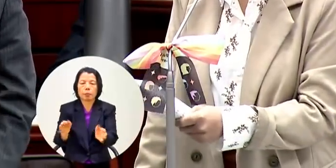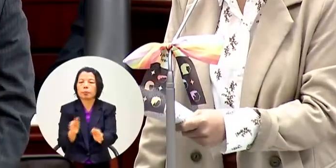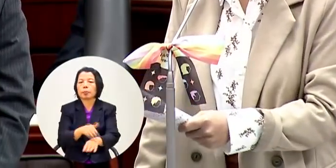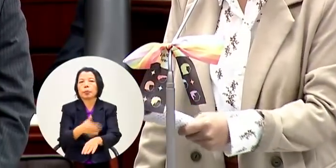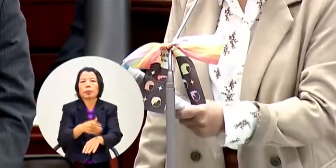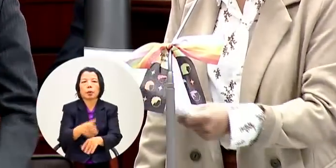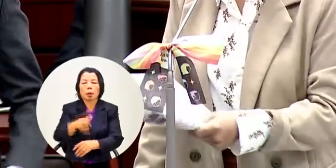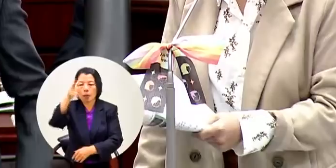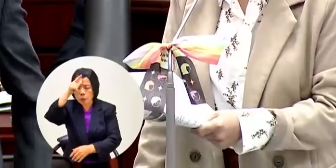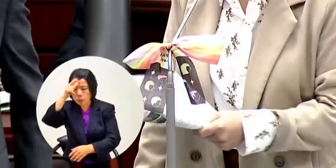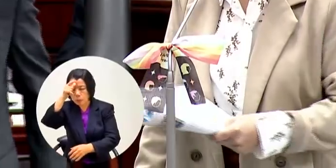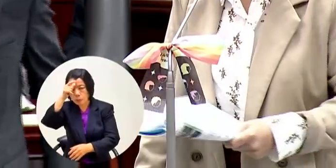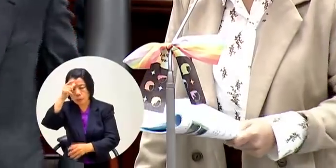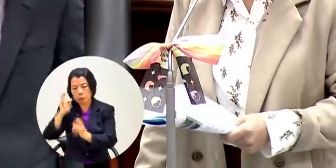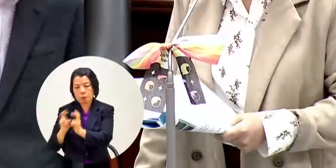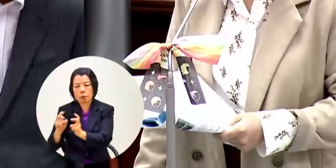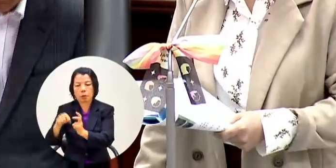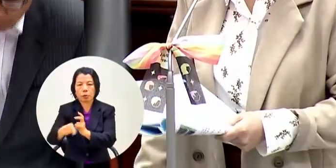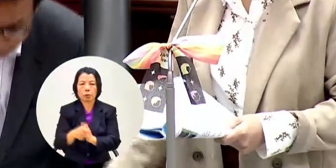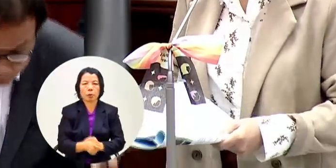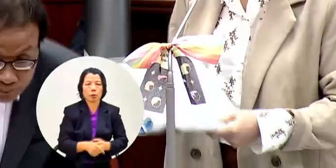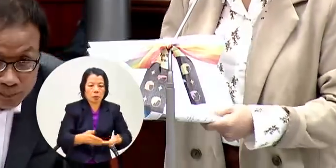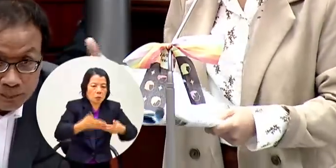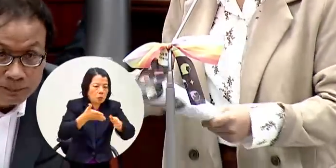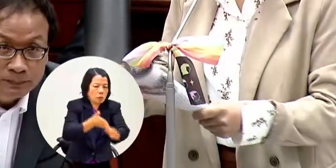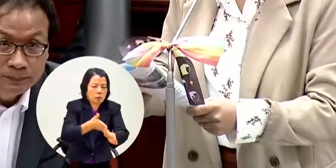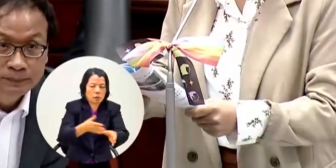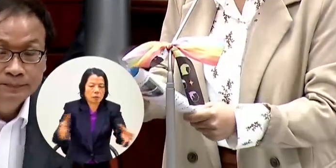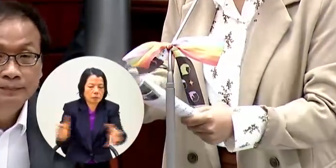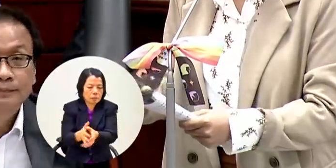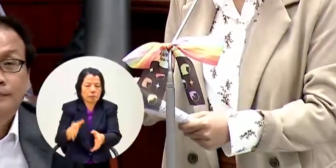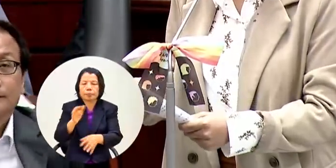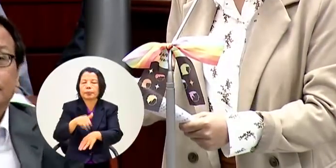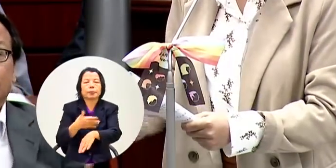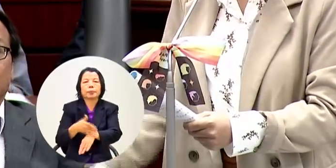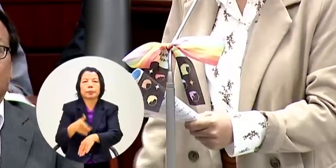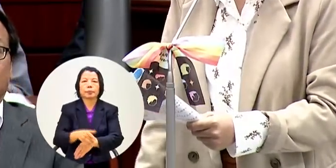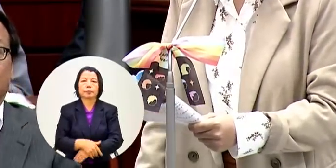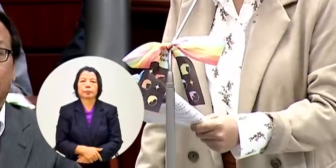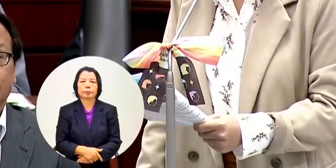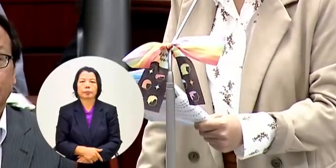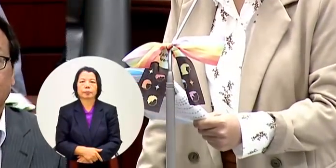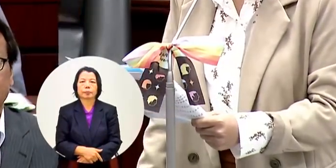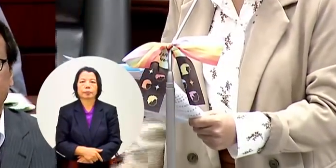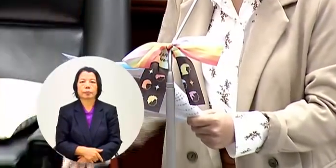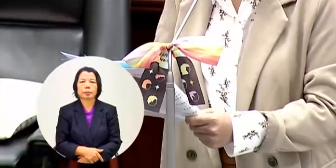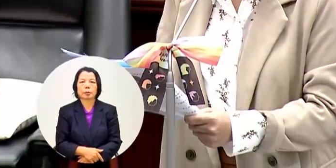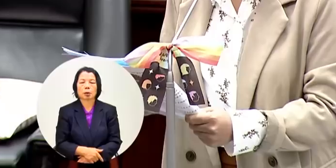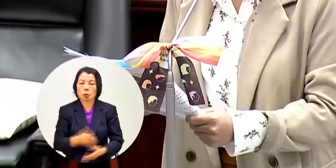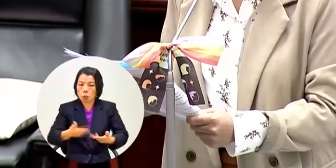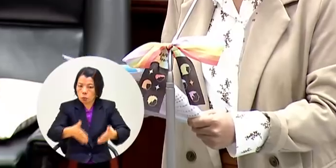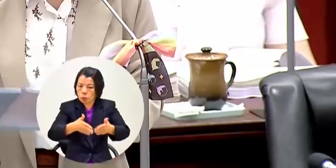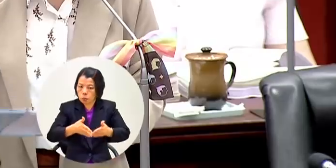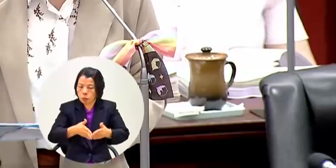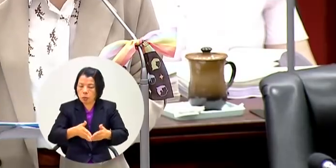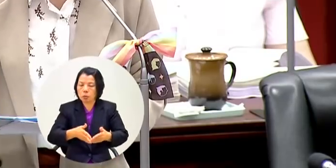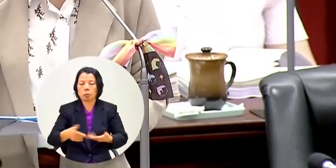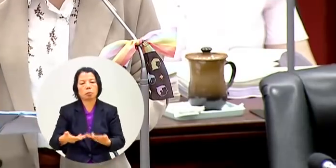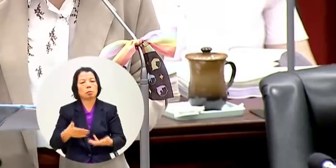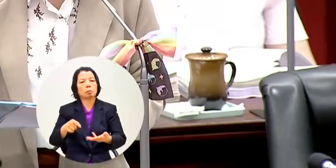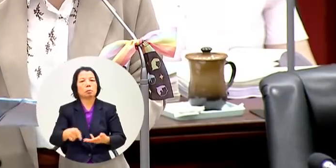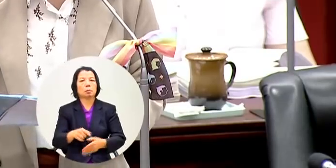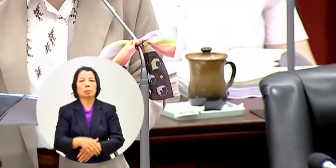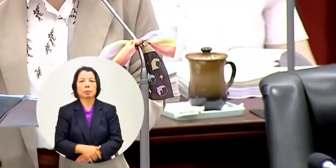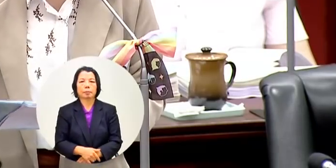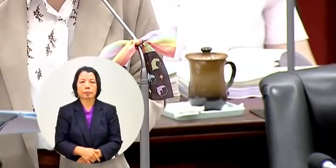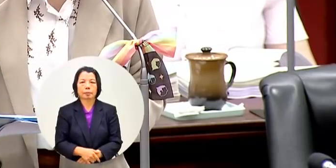外再长出来一个新的路线。 谢谢局长，这是一个很重要的一个事宜哦。另外想问一下说，因为现在开了三